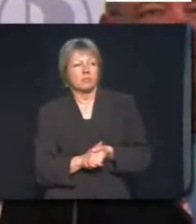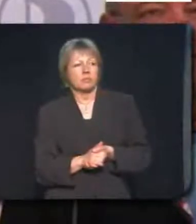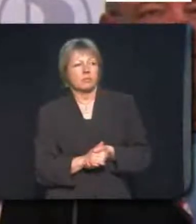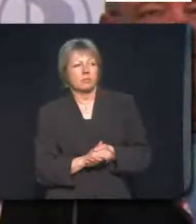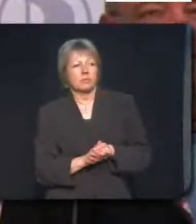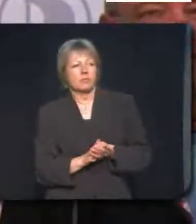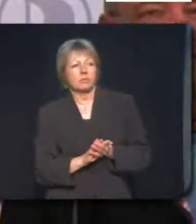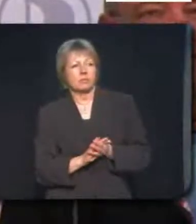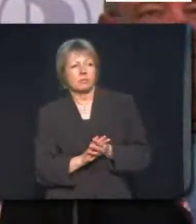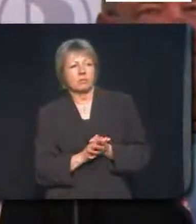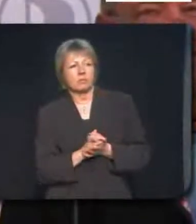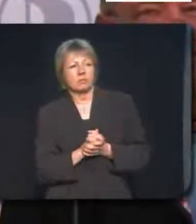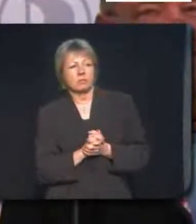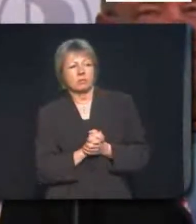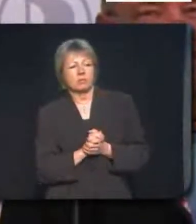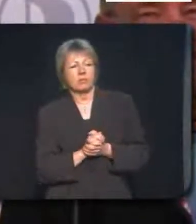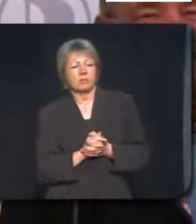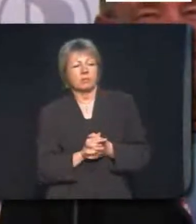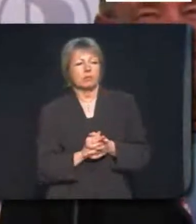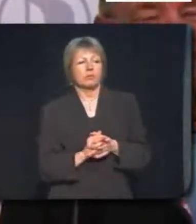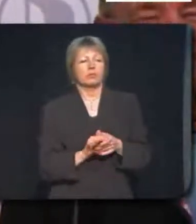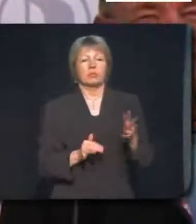einer von beiden